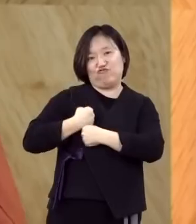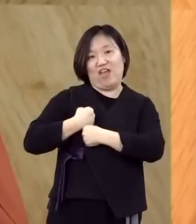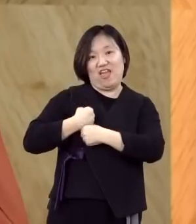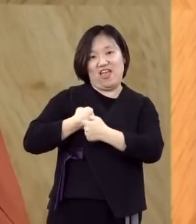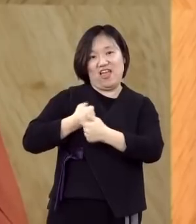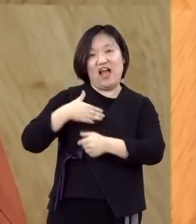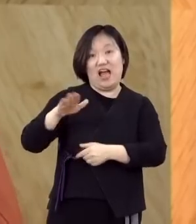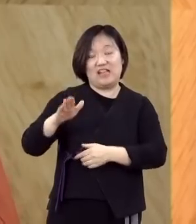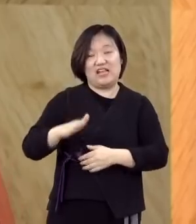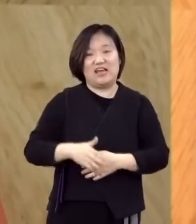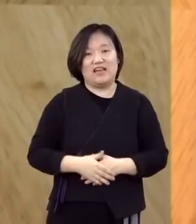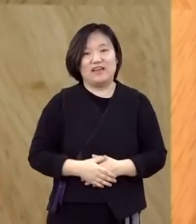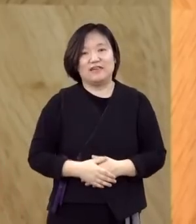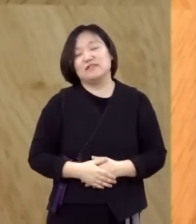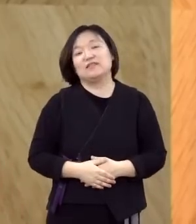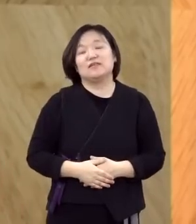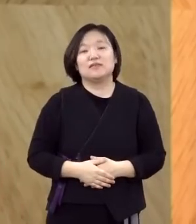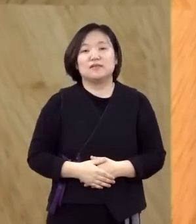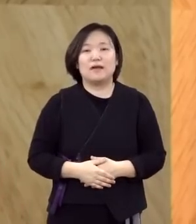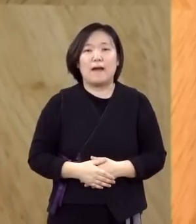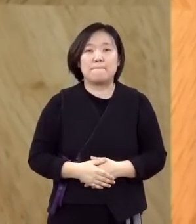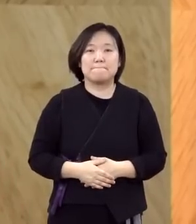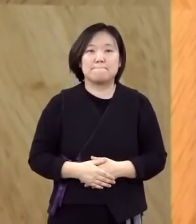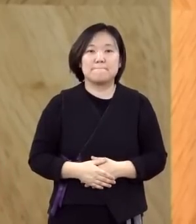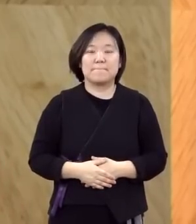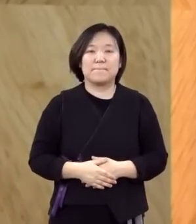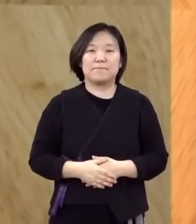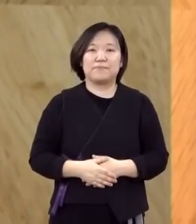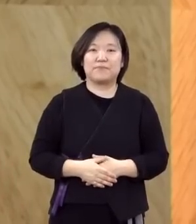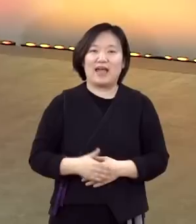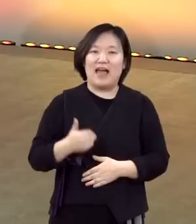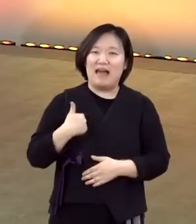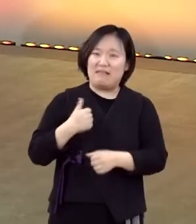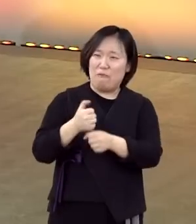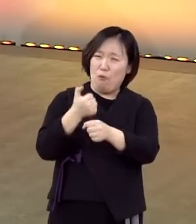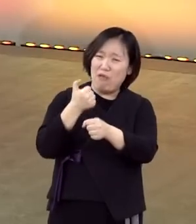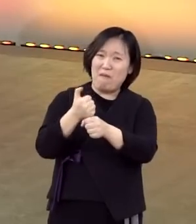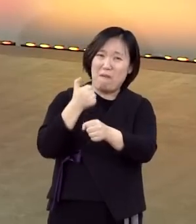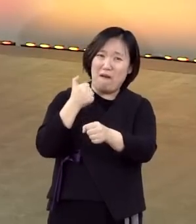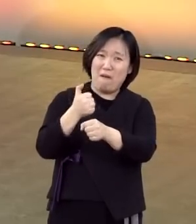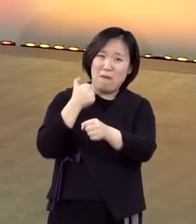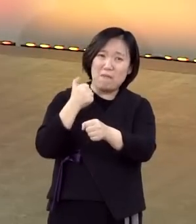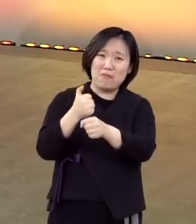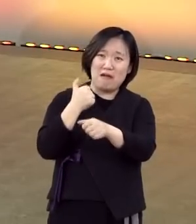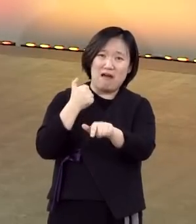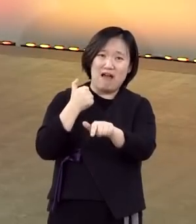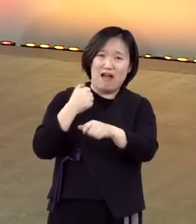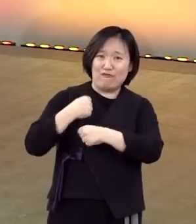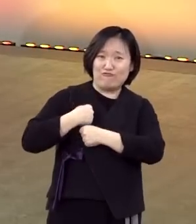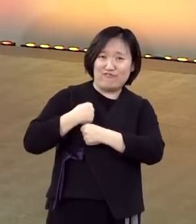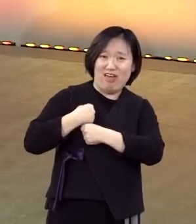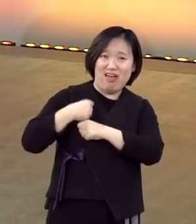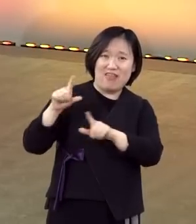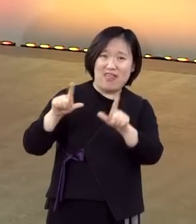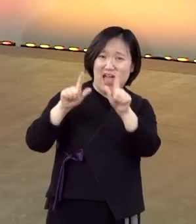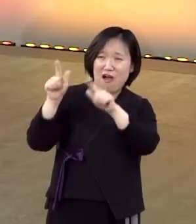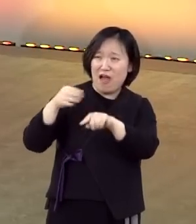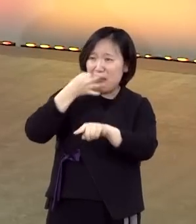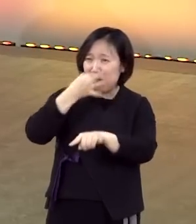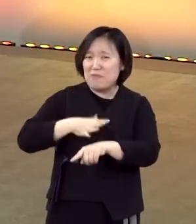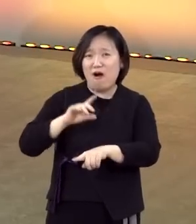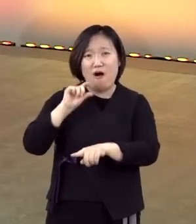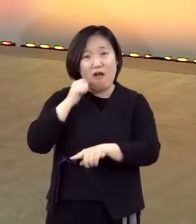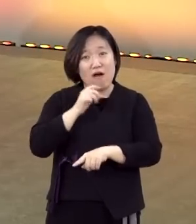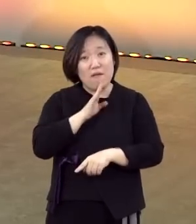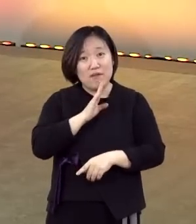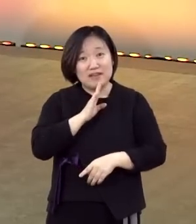.저는군복무를했지만, 수십년전의군대 생활은매우힘들었습니다.군대생활